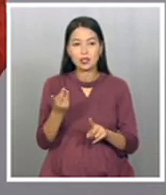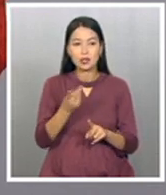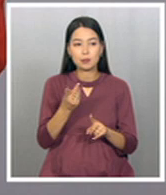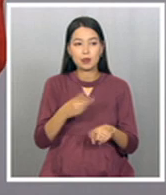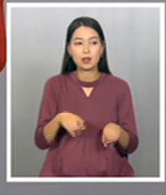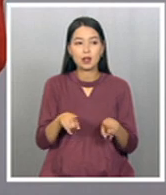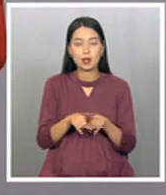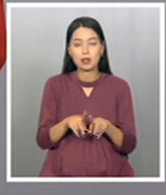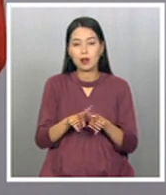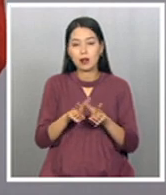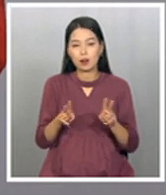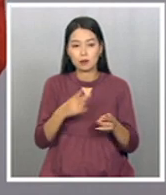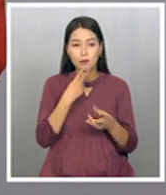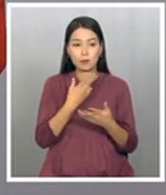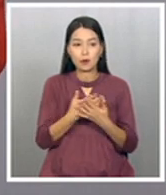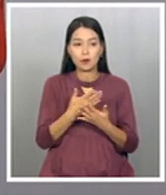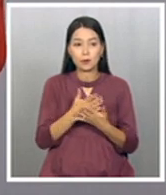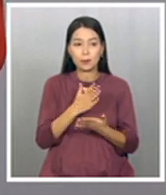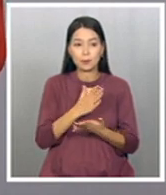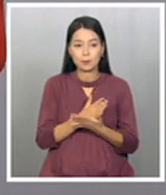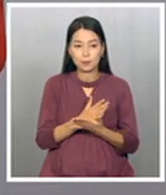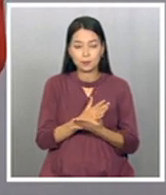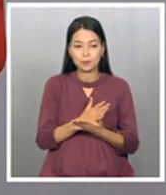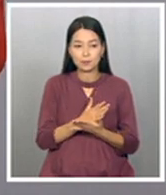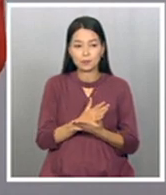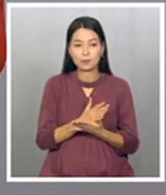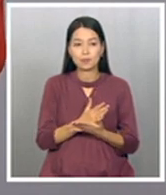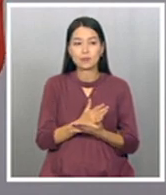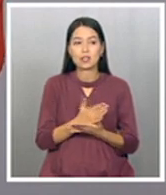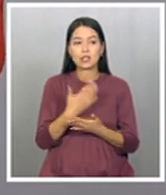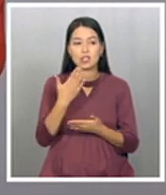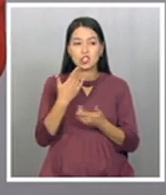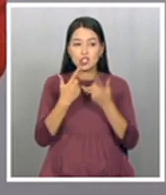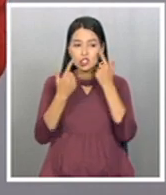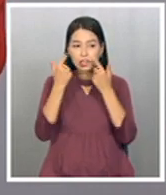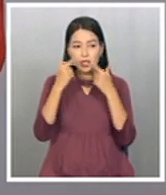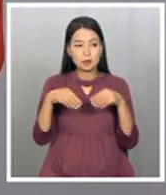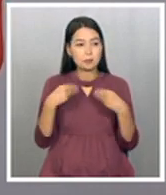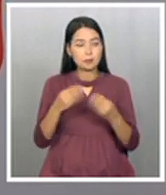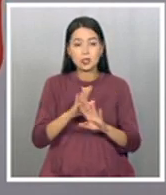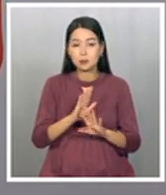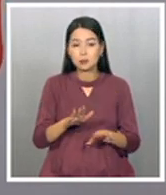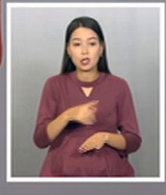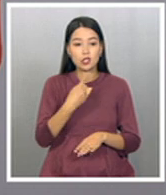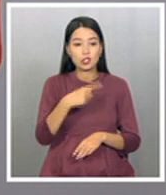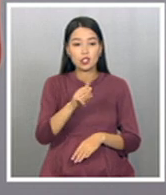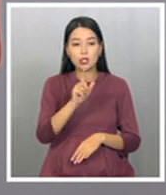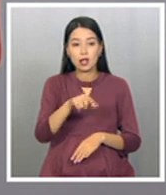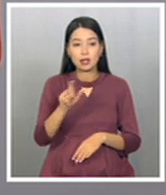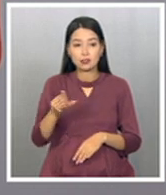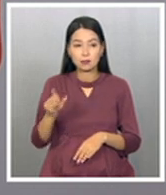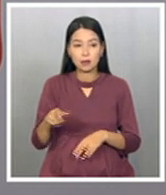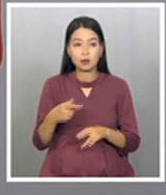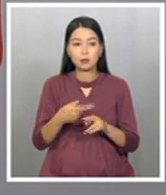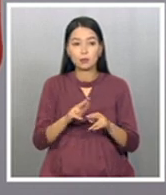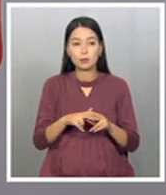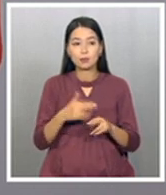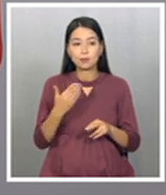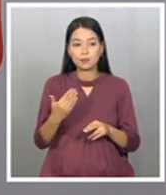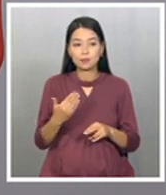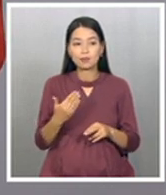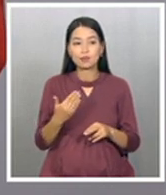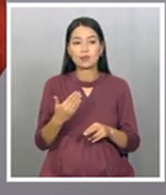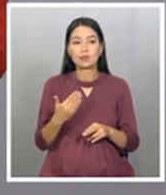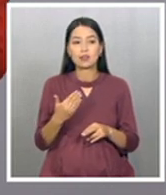екенін көрсетеді. Осындай жандарды жылатып берме деген еш адамға солқылдап илап баратам зордықты